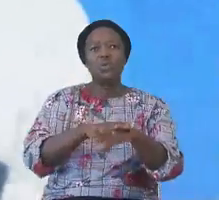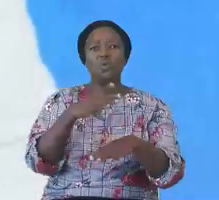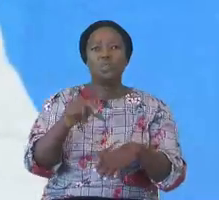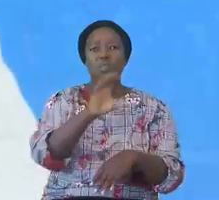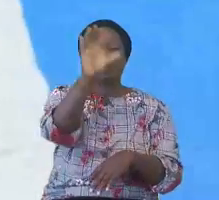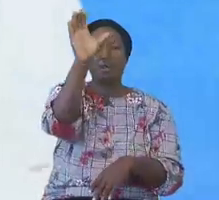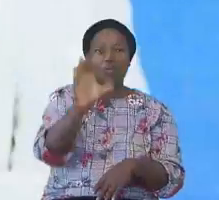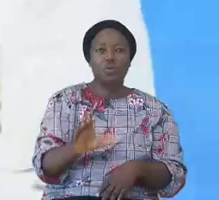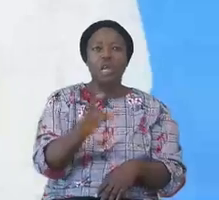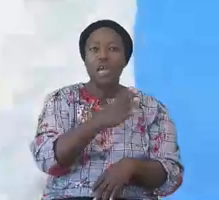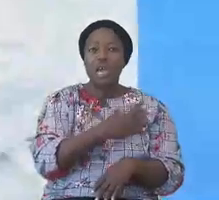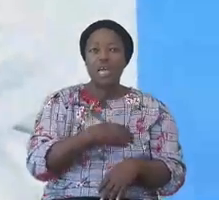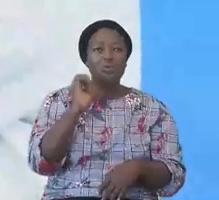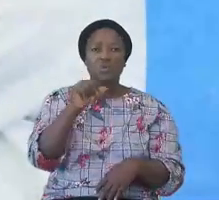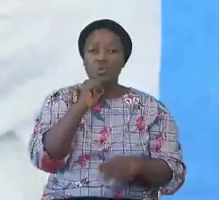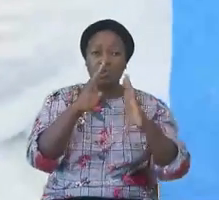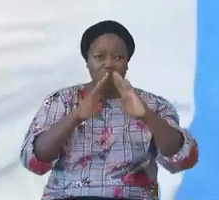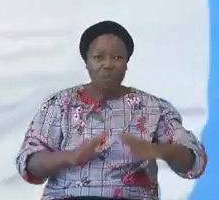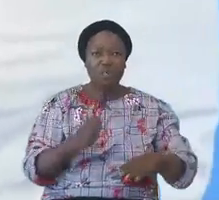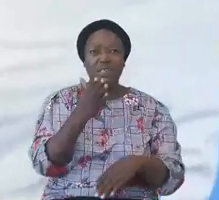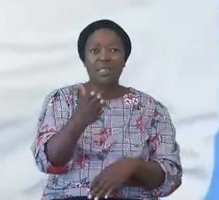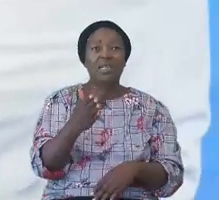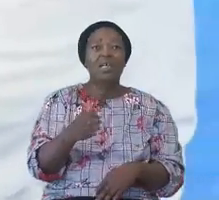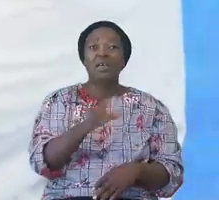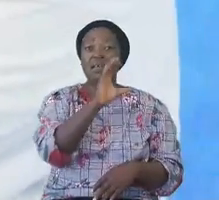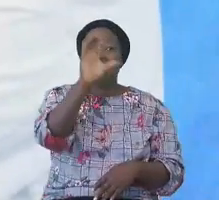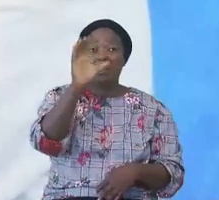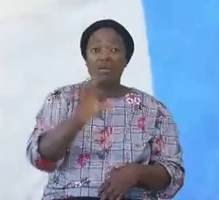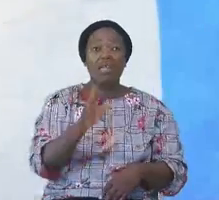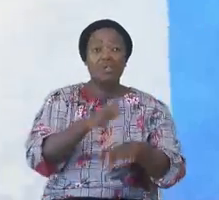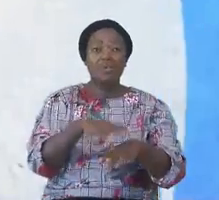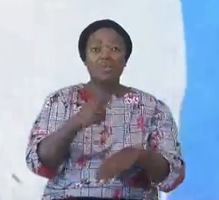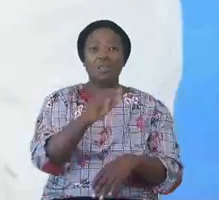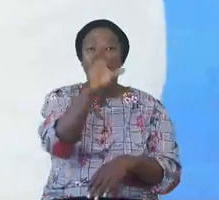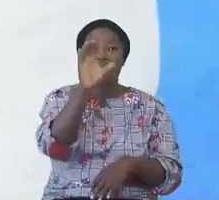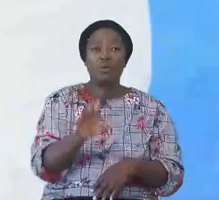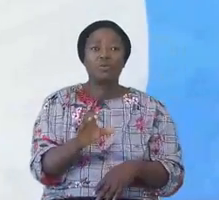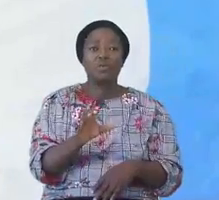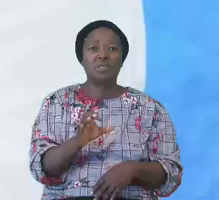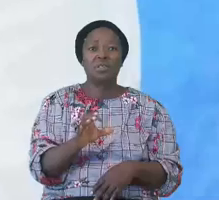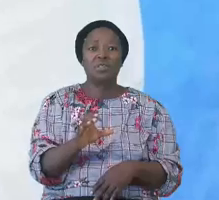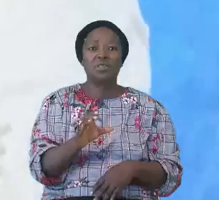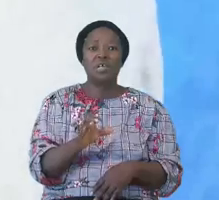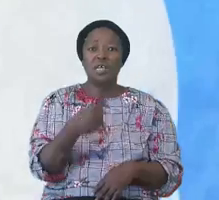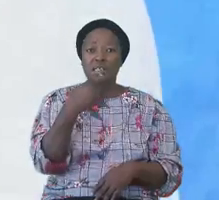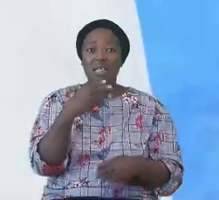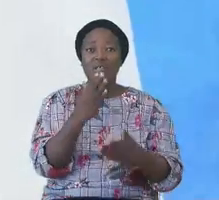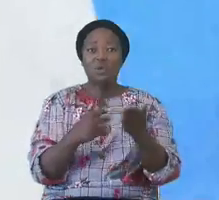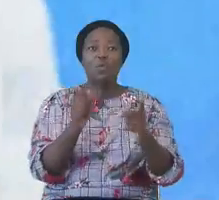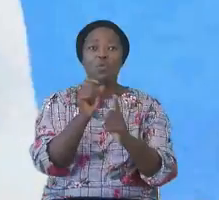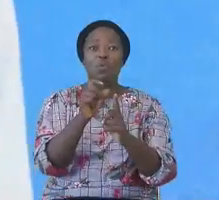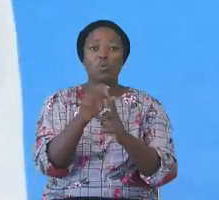de ce matin, nous allons considérer Christ sur la croix. Et il n'était pas silencieux